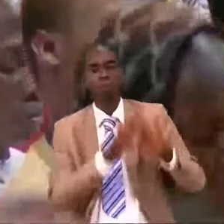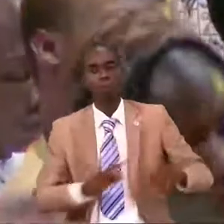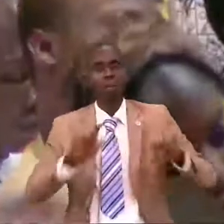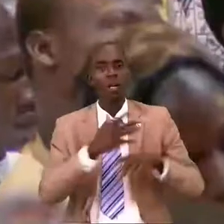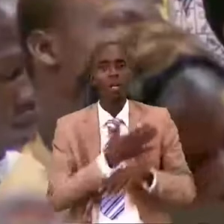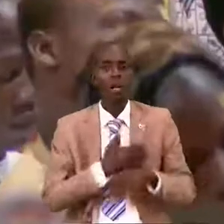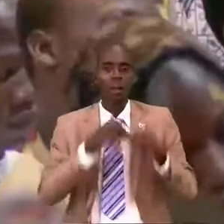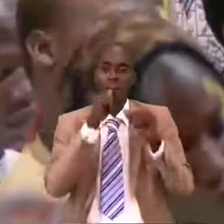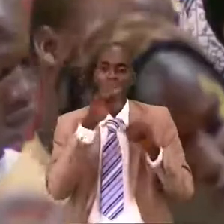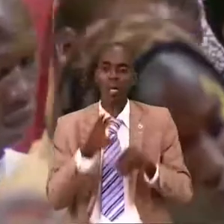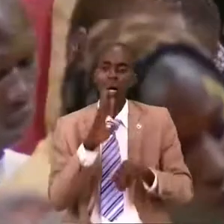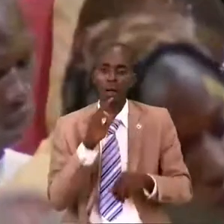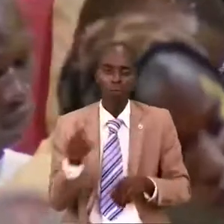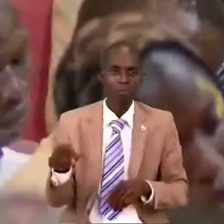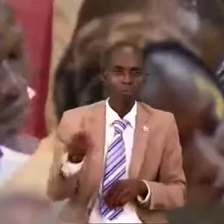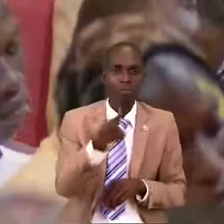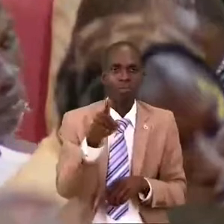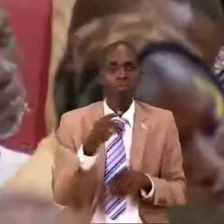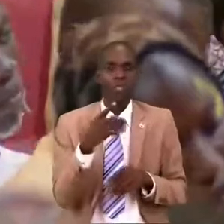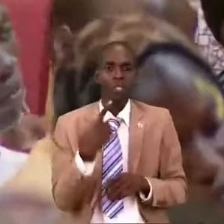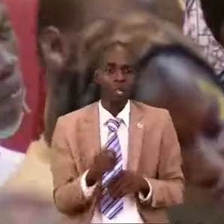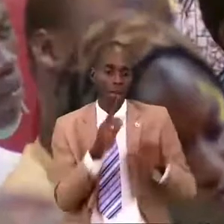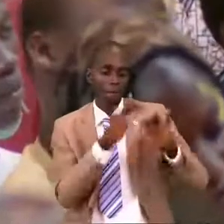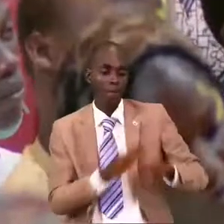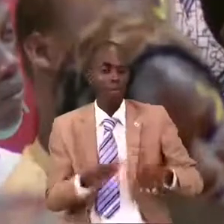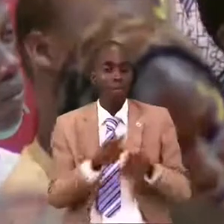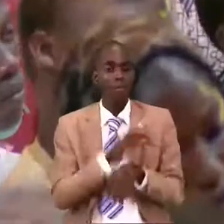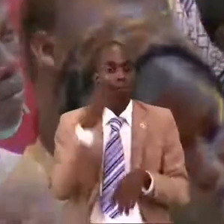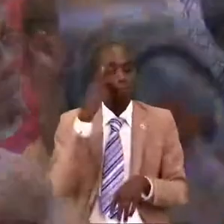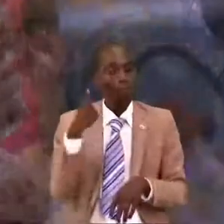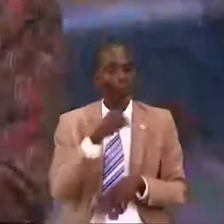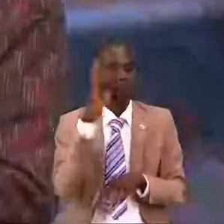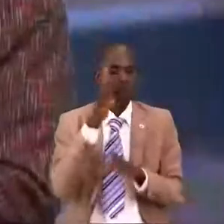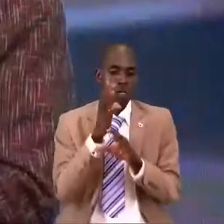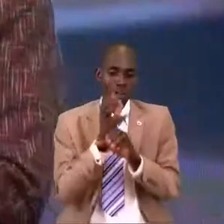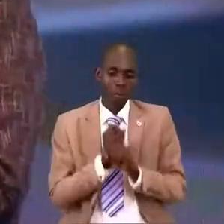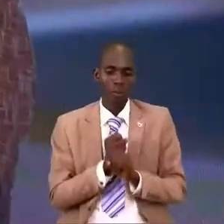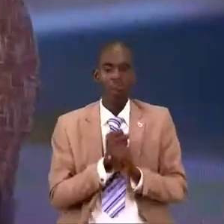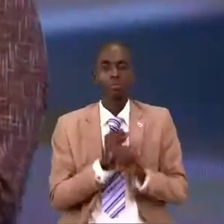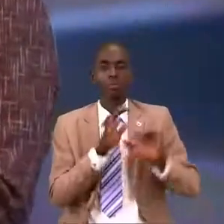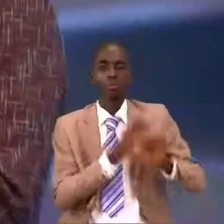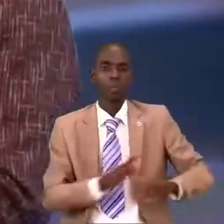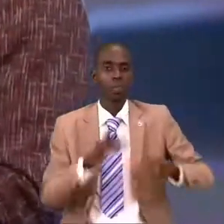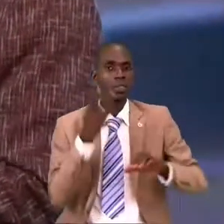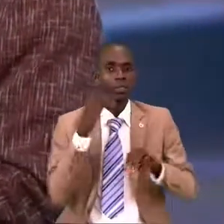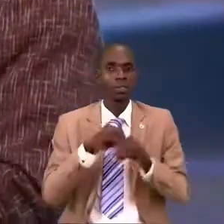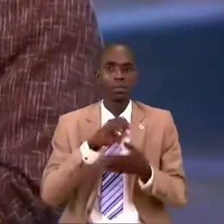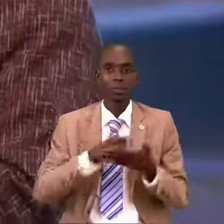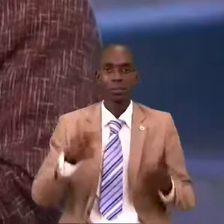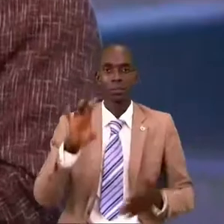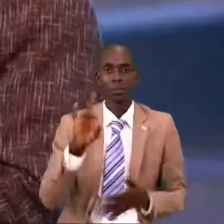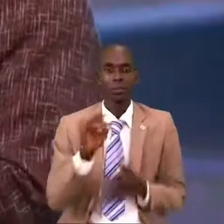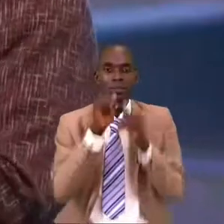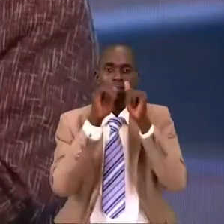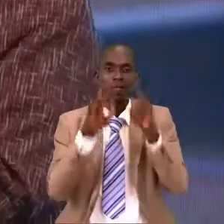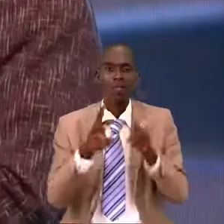miséricorde. Verset 8. Heureux ceux qui ont le cœur pur. Heureux ceux qui ont le cœur pur.